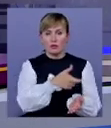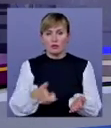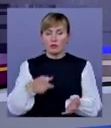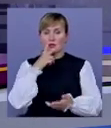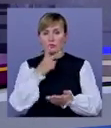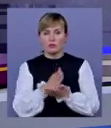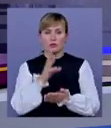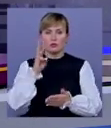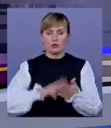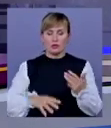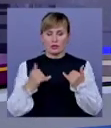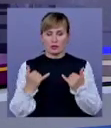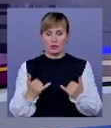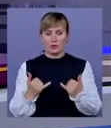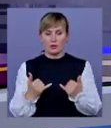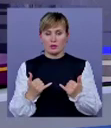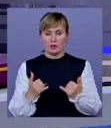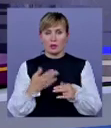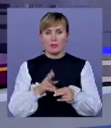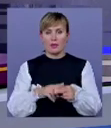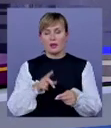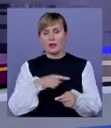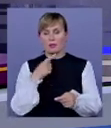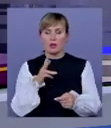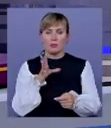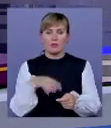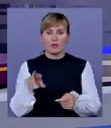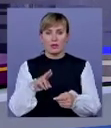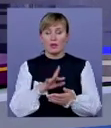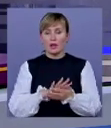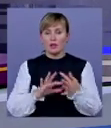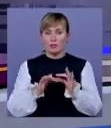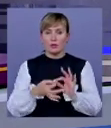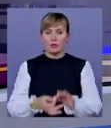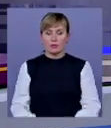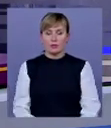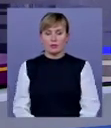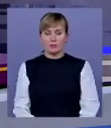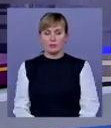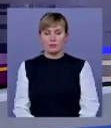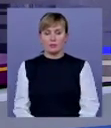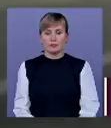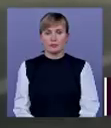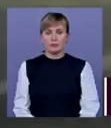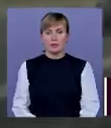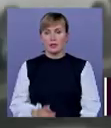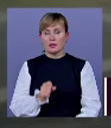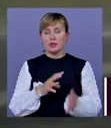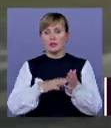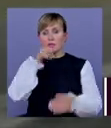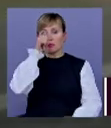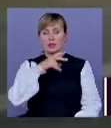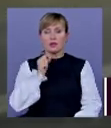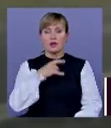только штраф. Сегодня об этом говорили в МВД. Рамина Мирзалиева продолжит тему. За 9 месяцев